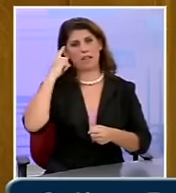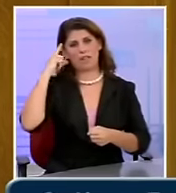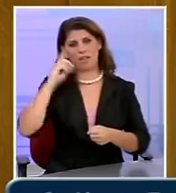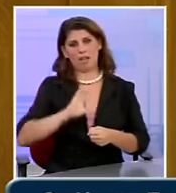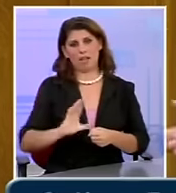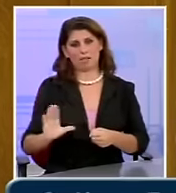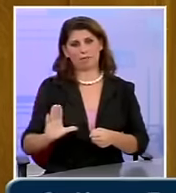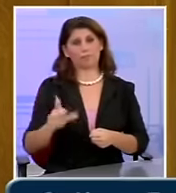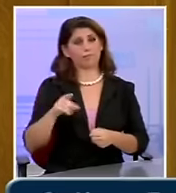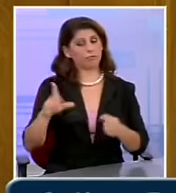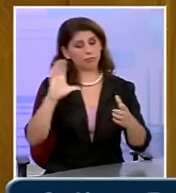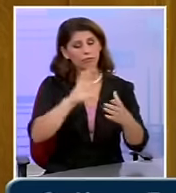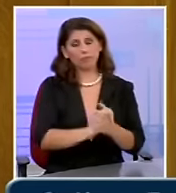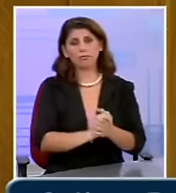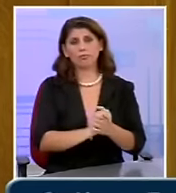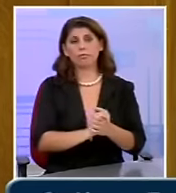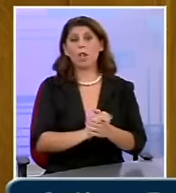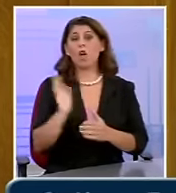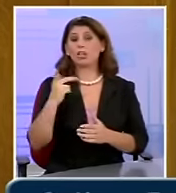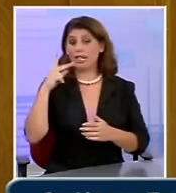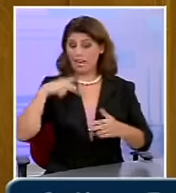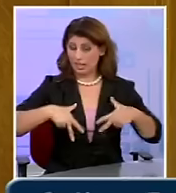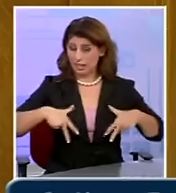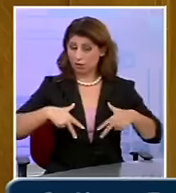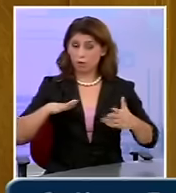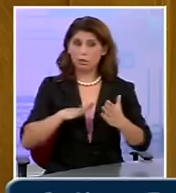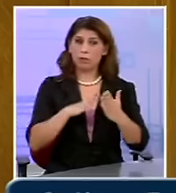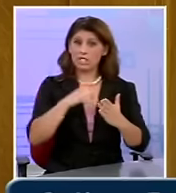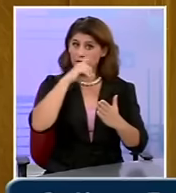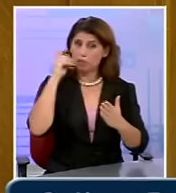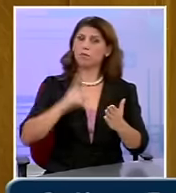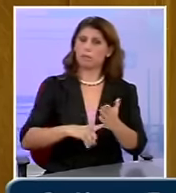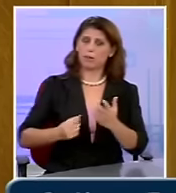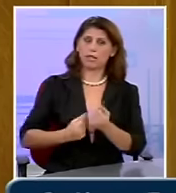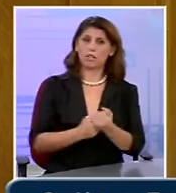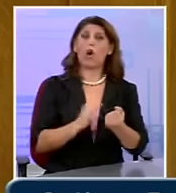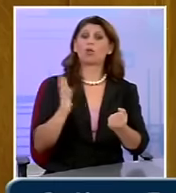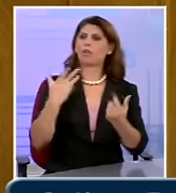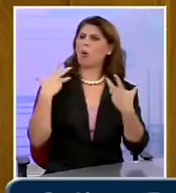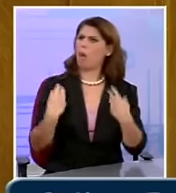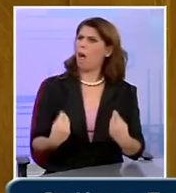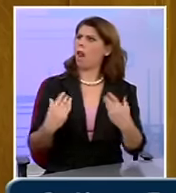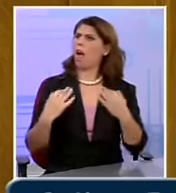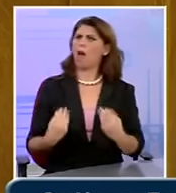της Ευρωπαϊκής Ένωσης. Όταν μια χώρα αντιμετωπίζει δυσκολίες, πρέπει να την στηρίξουμε. Όχι όταν όλα πάνε καλά